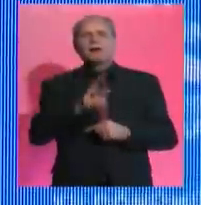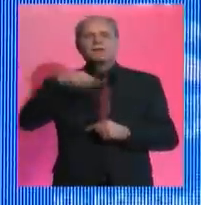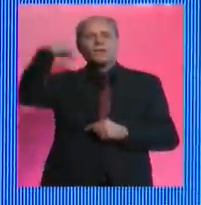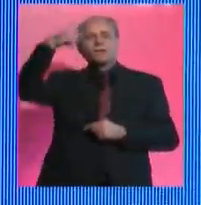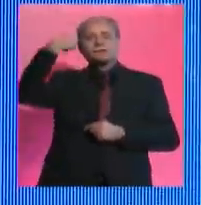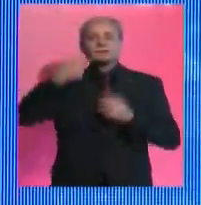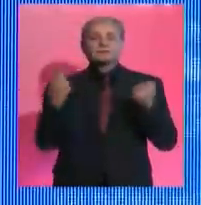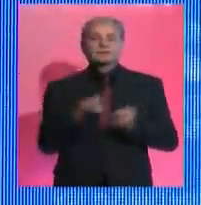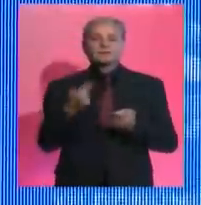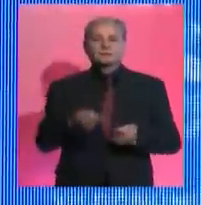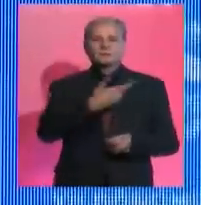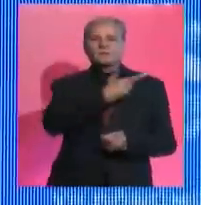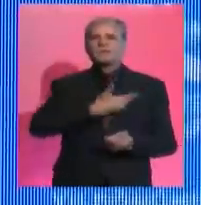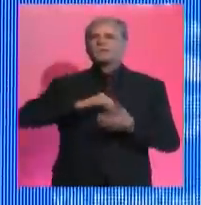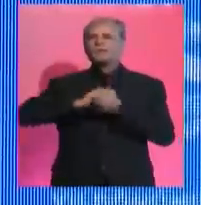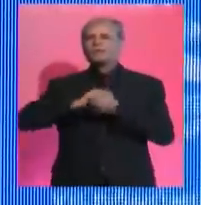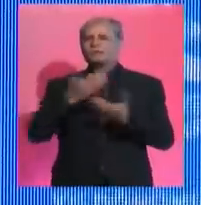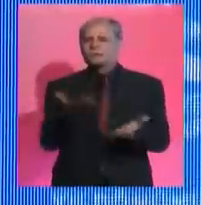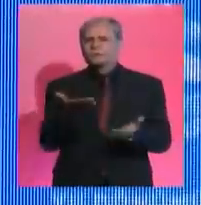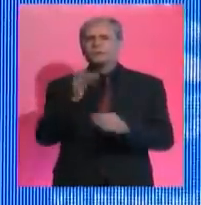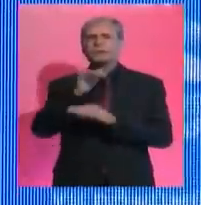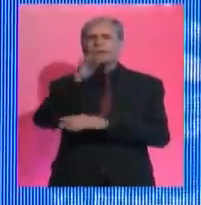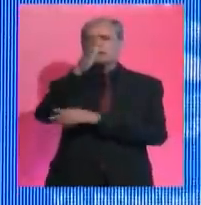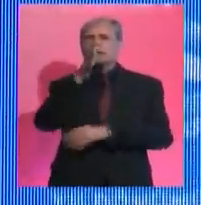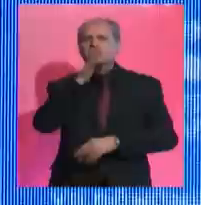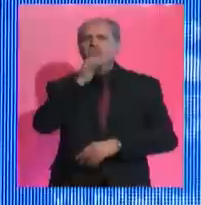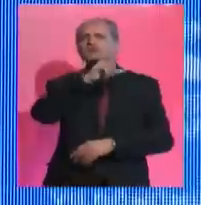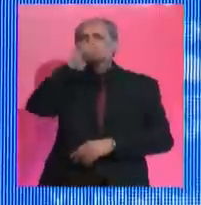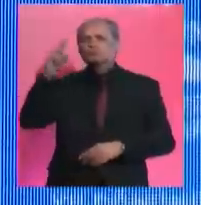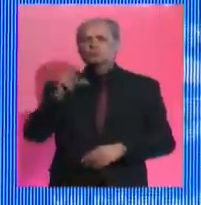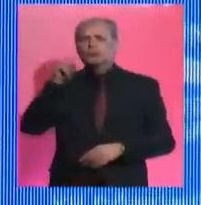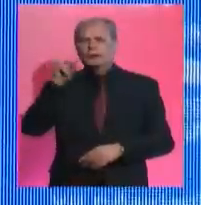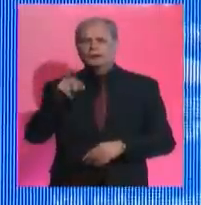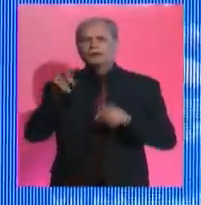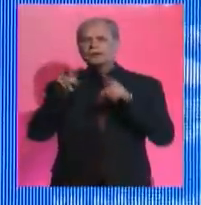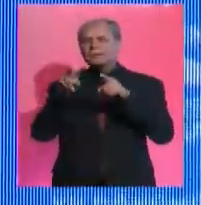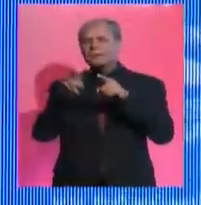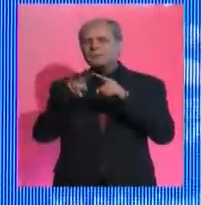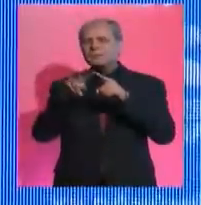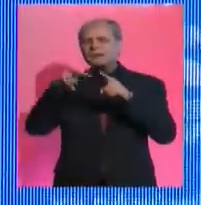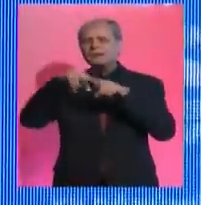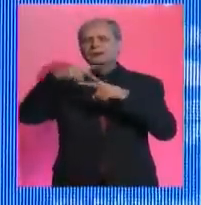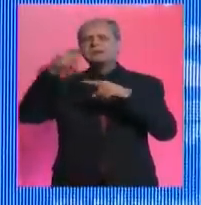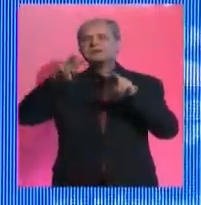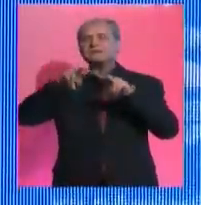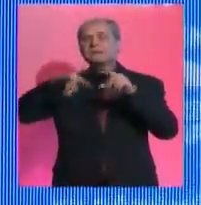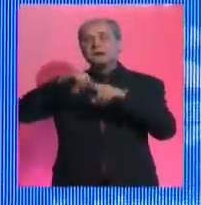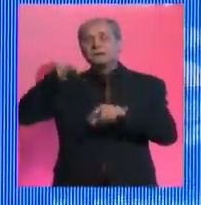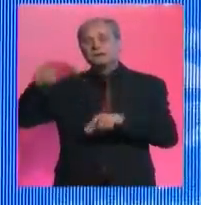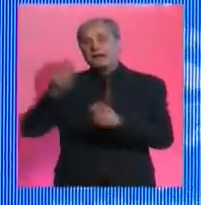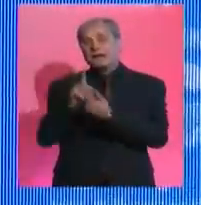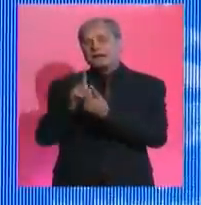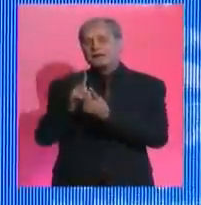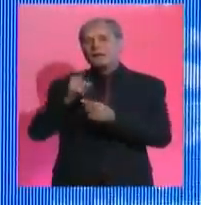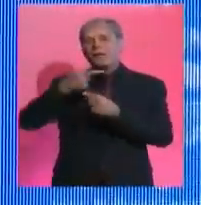hocasıydı Sevgili dostlarım yaşanabilir bir Türkiye Nazım Hikmet'in dizelerinde de karşılığını bulmuş